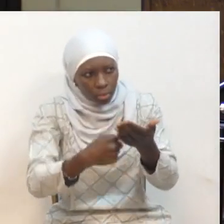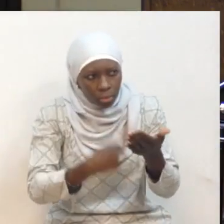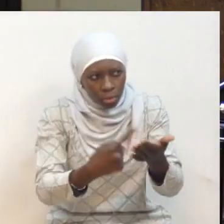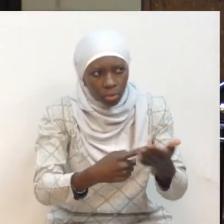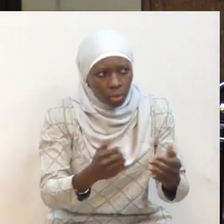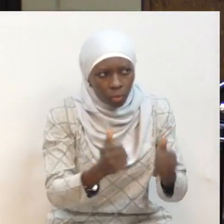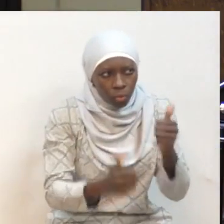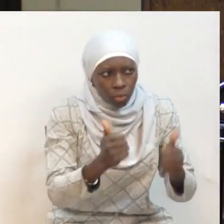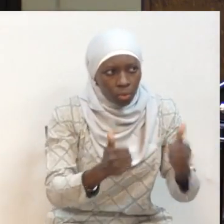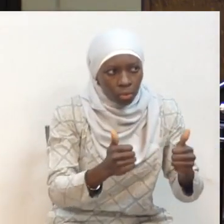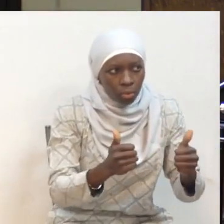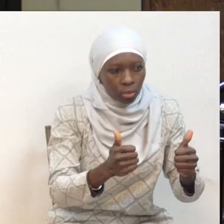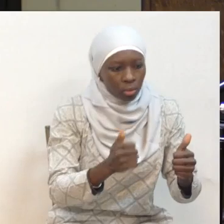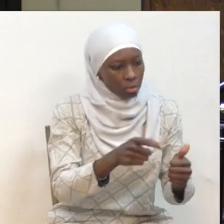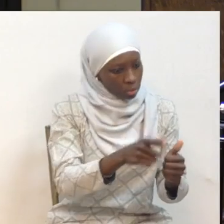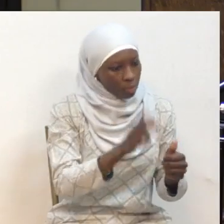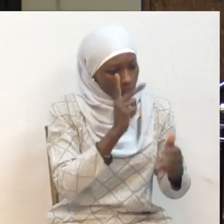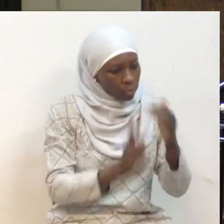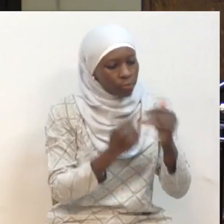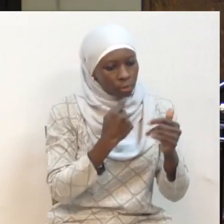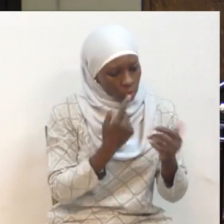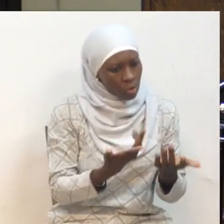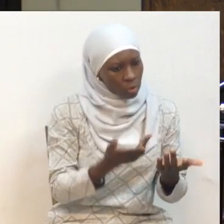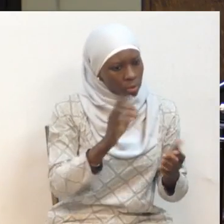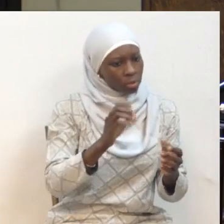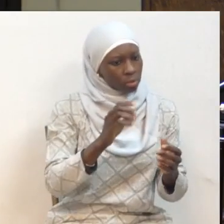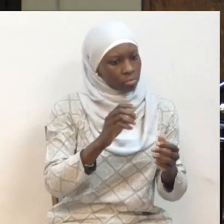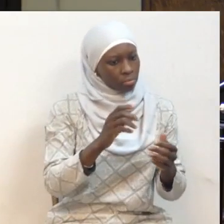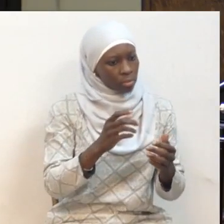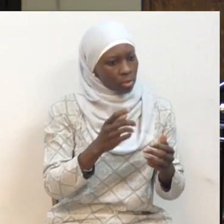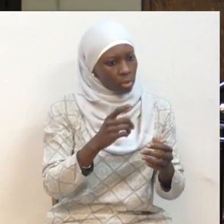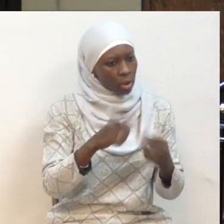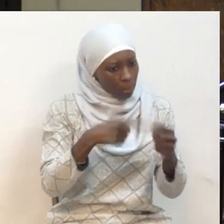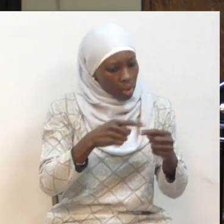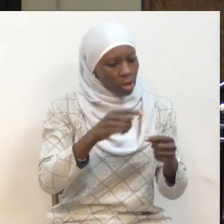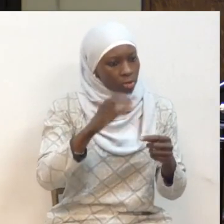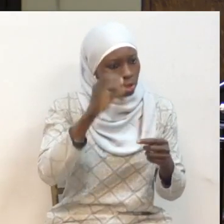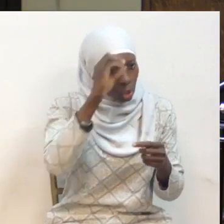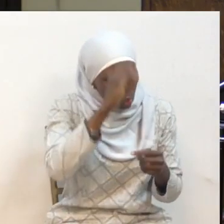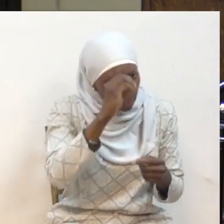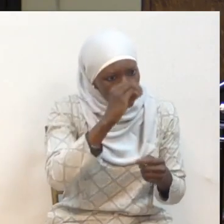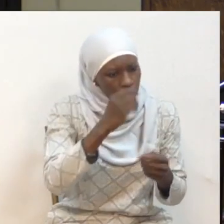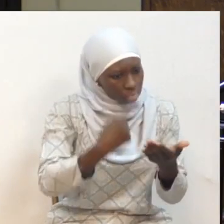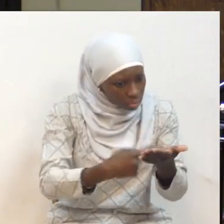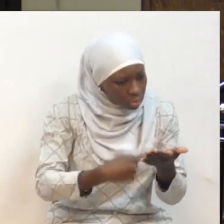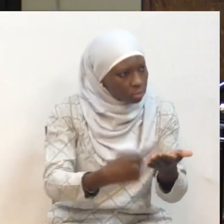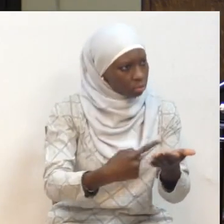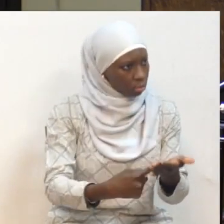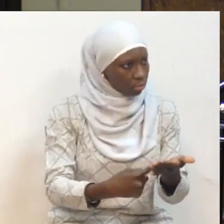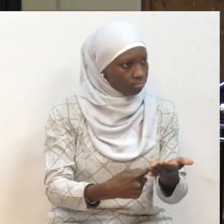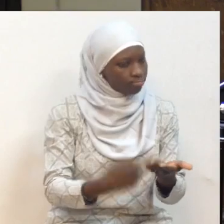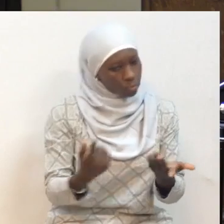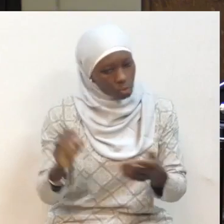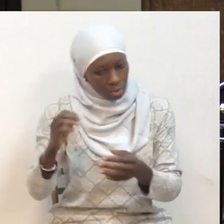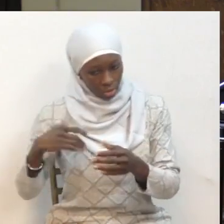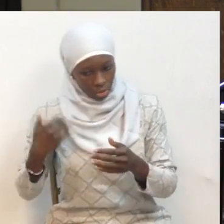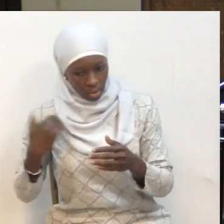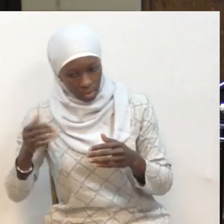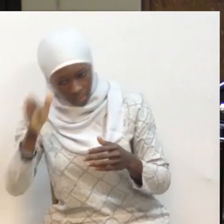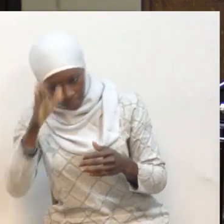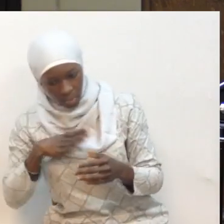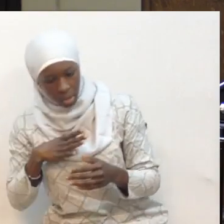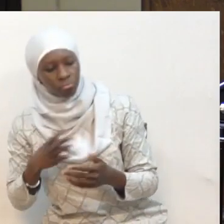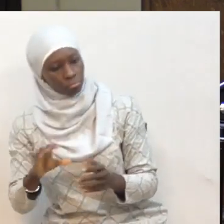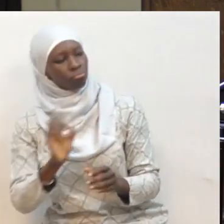of opinion. The young man never hesitated. He said, فَإِنَّ هَذَا لَيْسَ بِمَنْزِلٍ. This